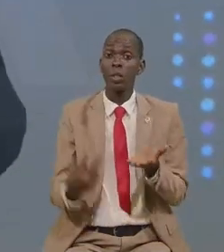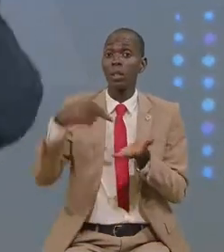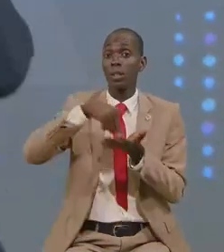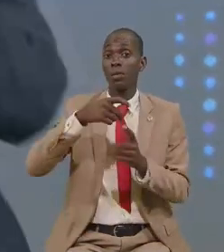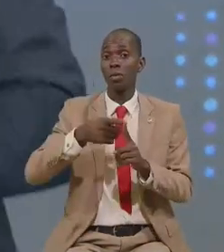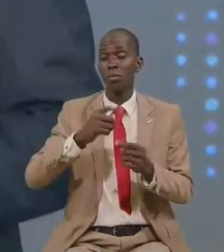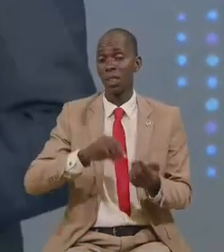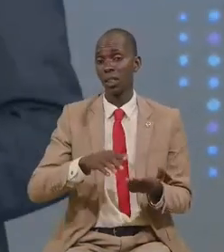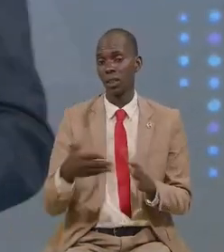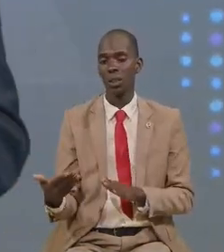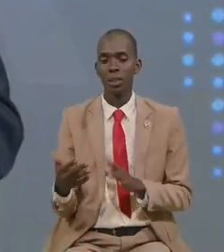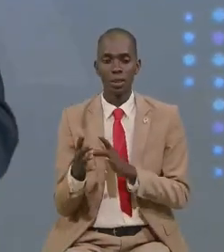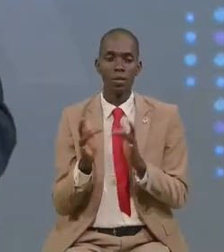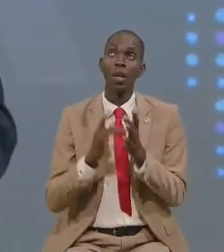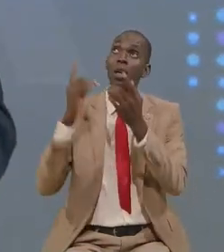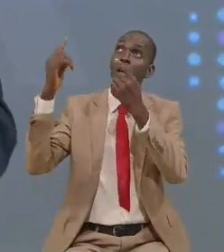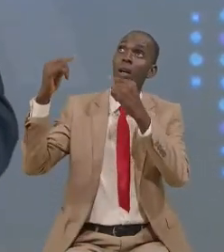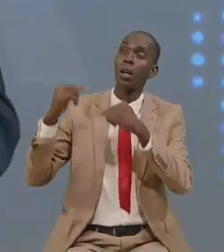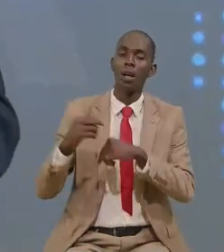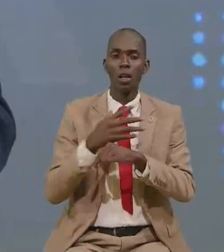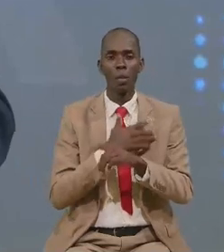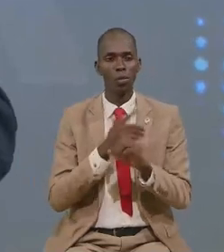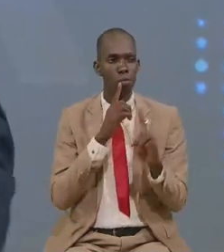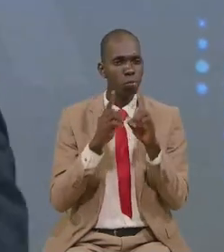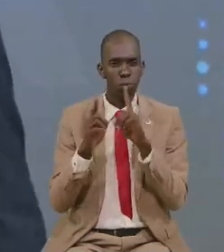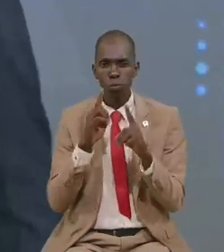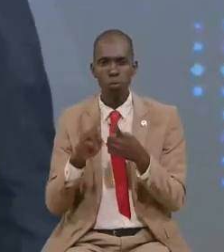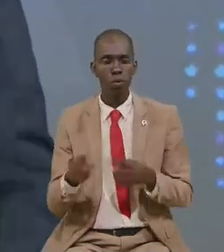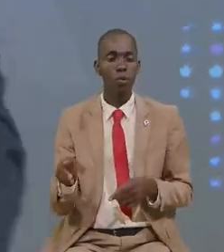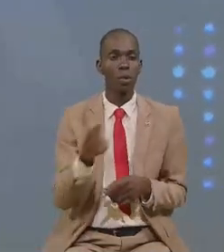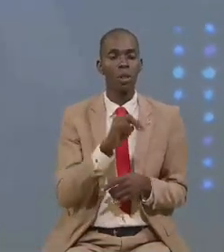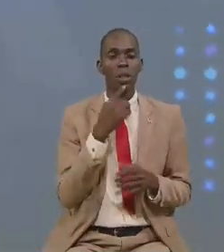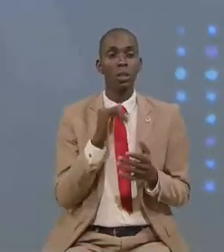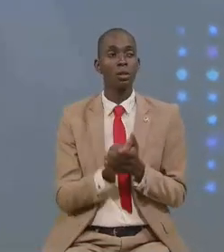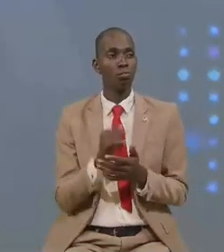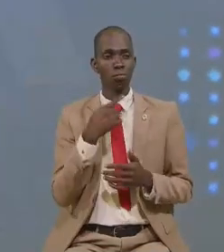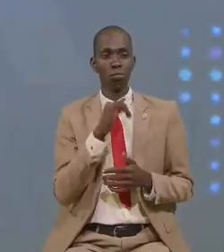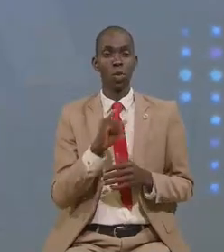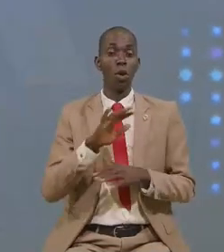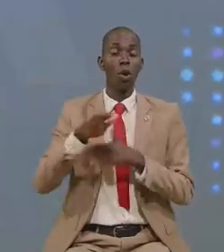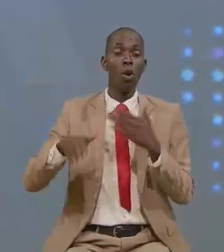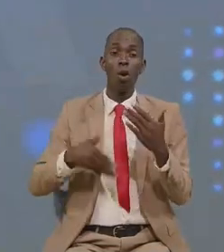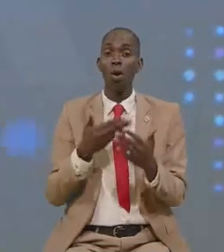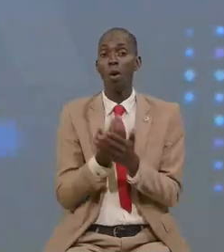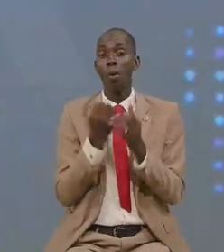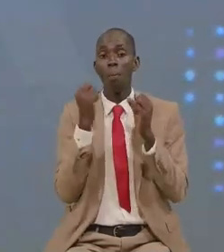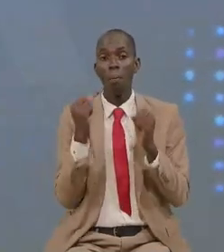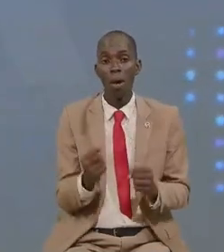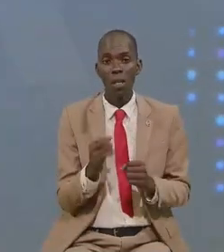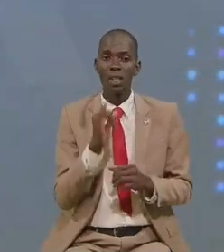Jésus-Christ est venu et le parla ainsi. Tout pouvoir m'a été